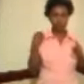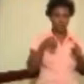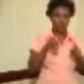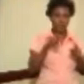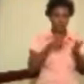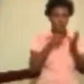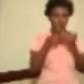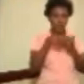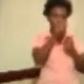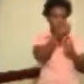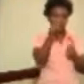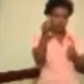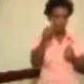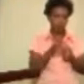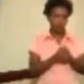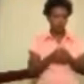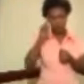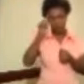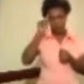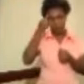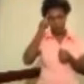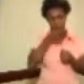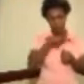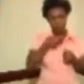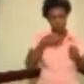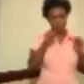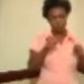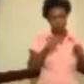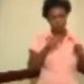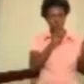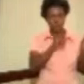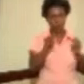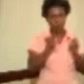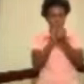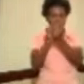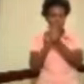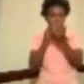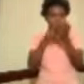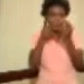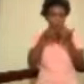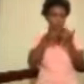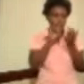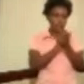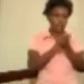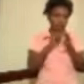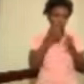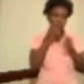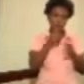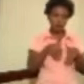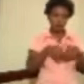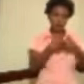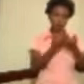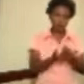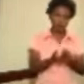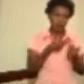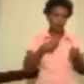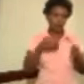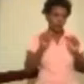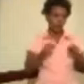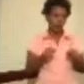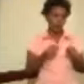de reconstruction. Je pense que nous sommes capables de mettre plan ça ensemble pour nous voir comment réaménager le, non seulement